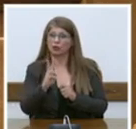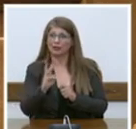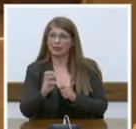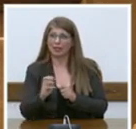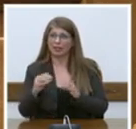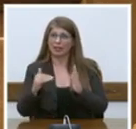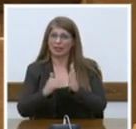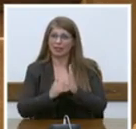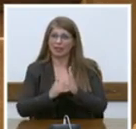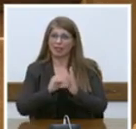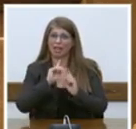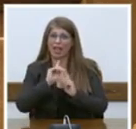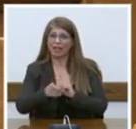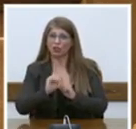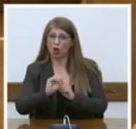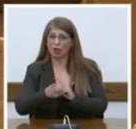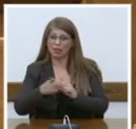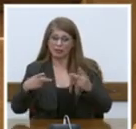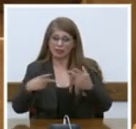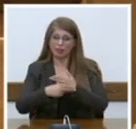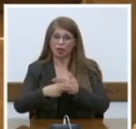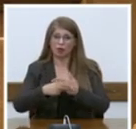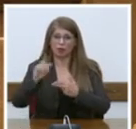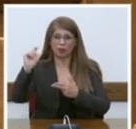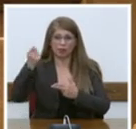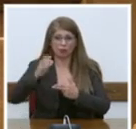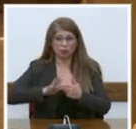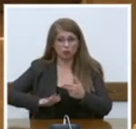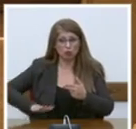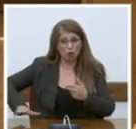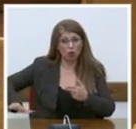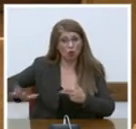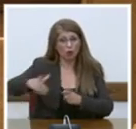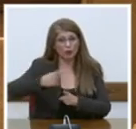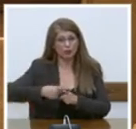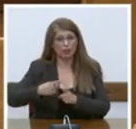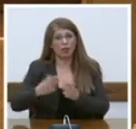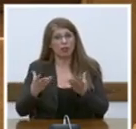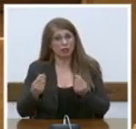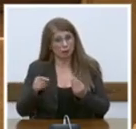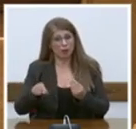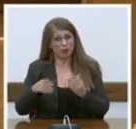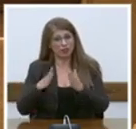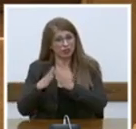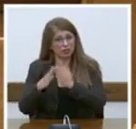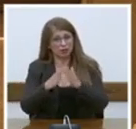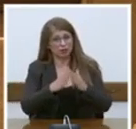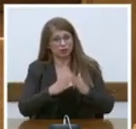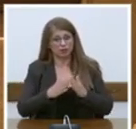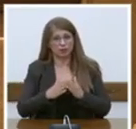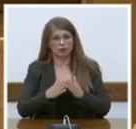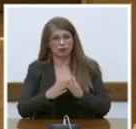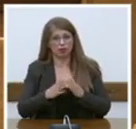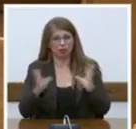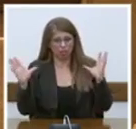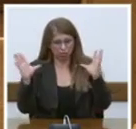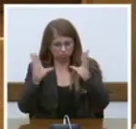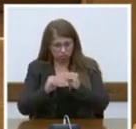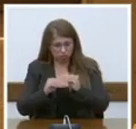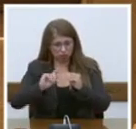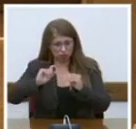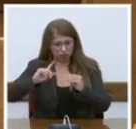430.000 εντολές για διακοπές ρεύματος σε όλη την Ελλάδα και πολλά από αυτά τα σπιτικά βυθίστηκαν στο σκοτάδι. Το